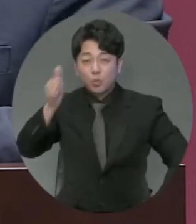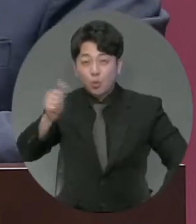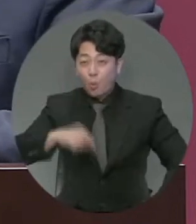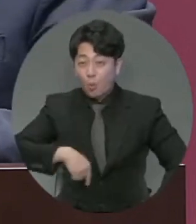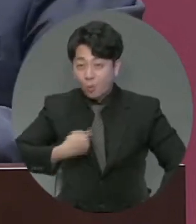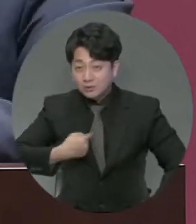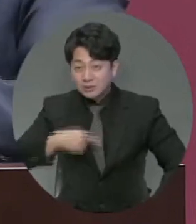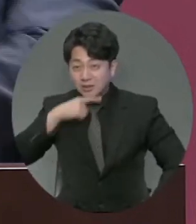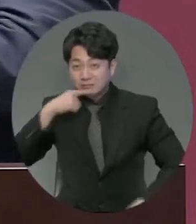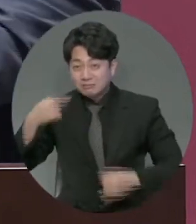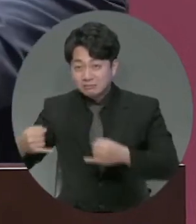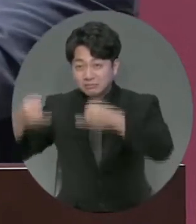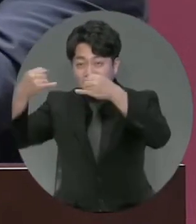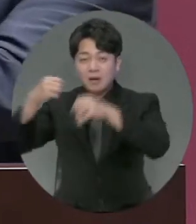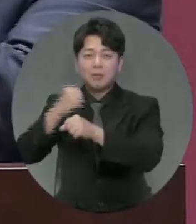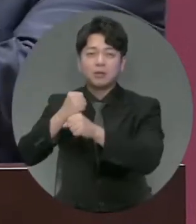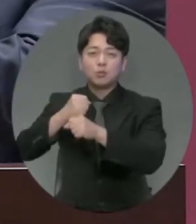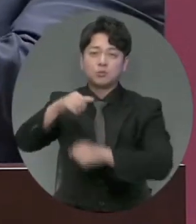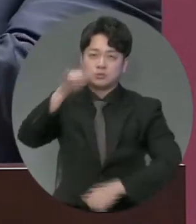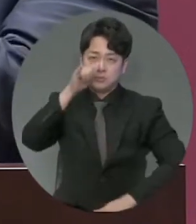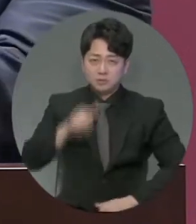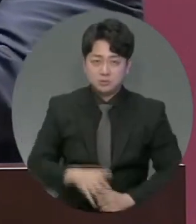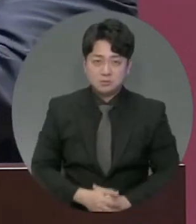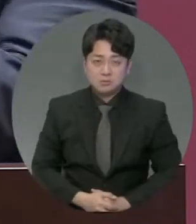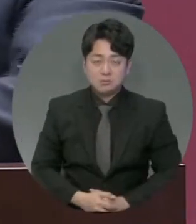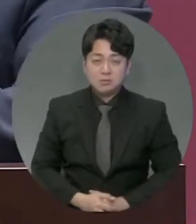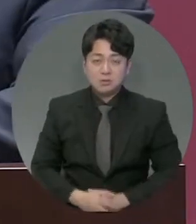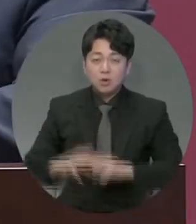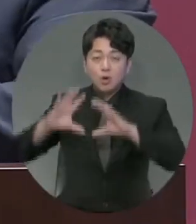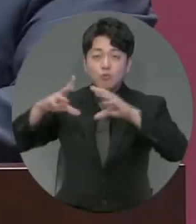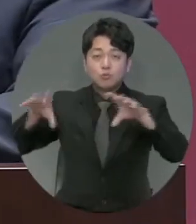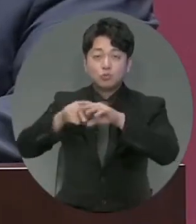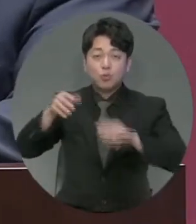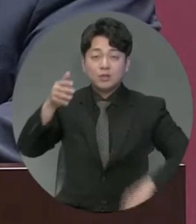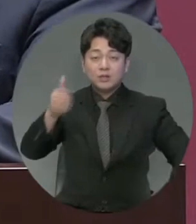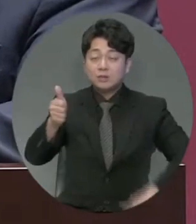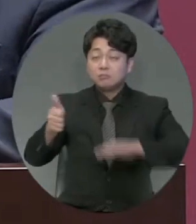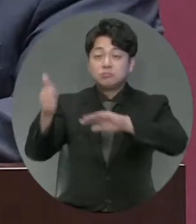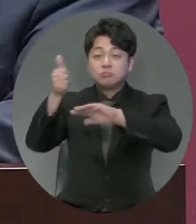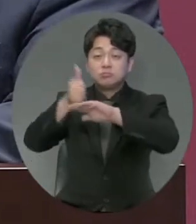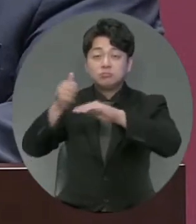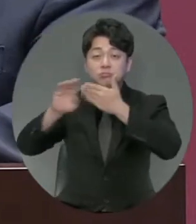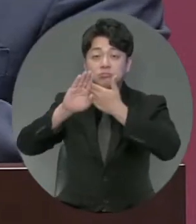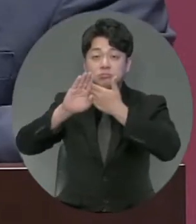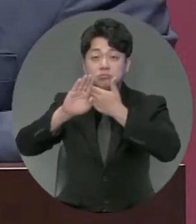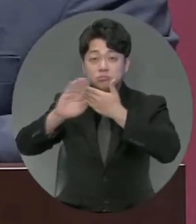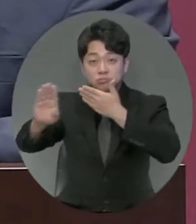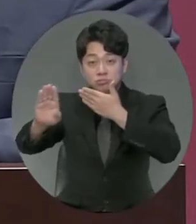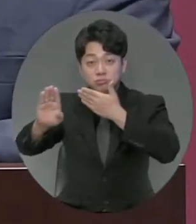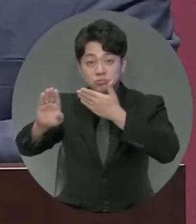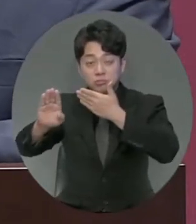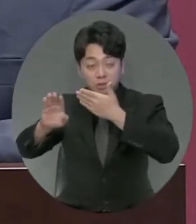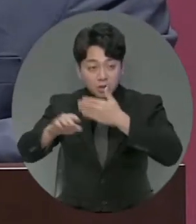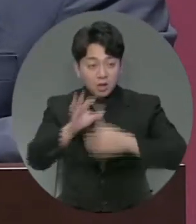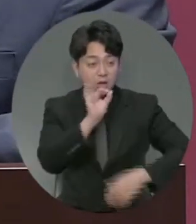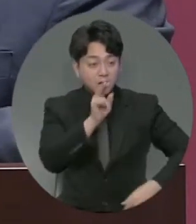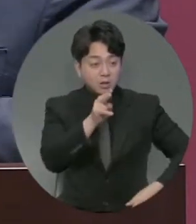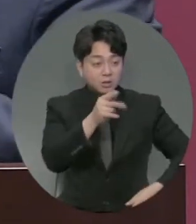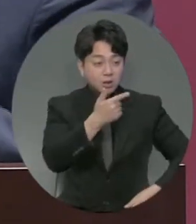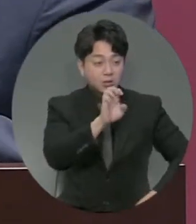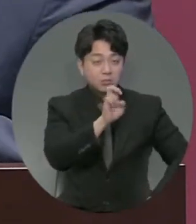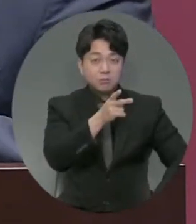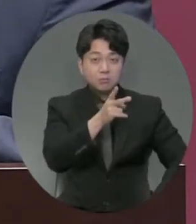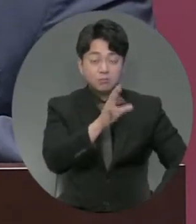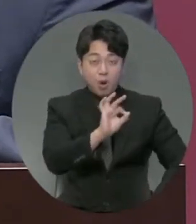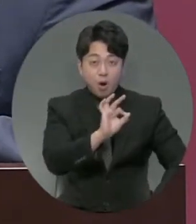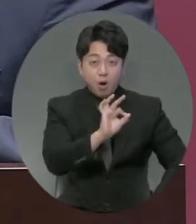있습니다. 총리님 취임하시고 제2 연평해전 전성비 참배한 것 외에